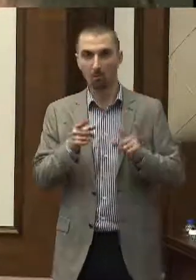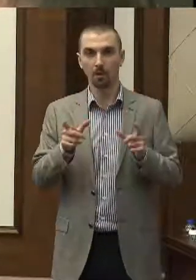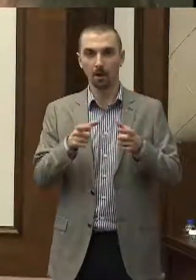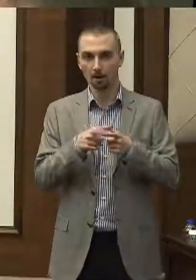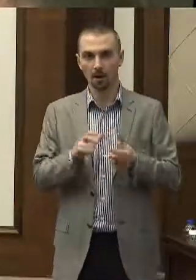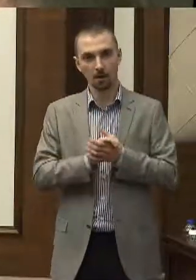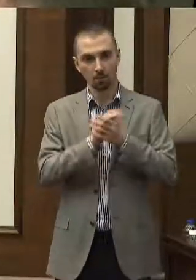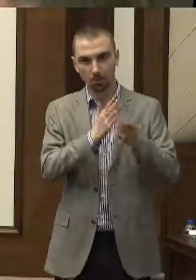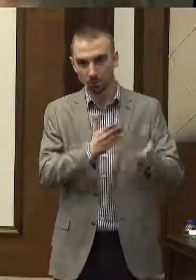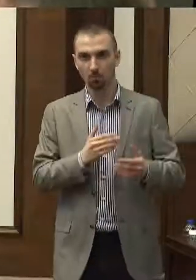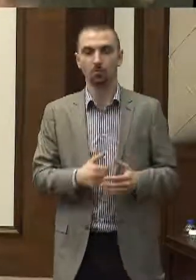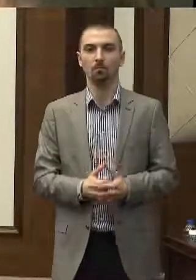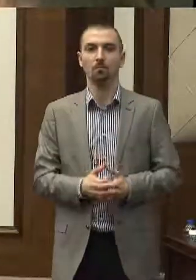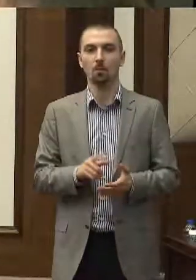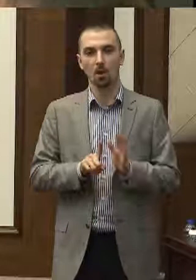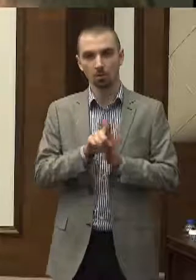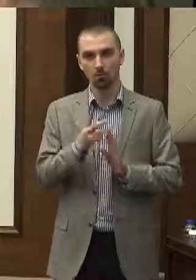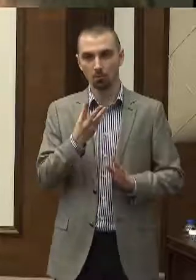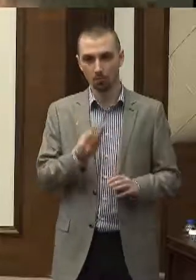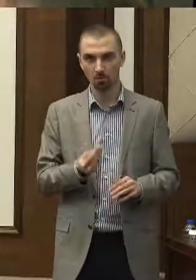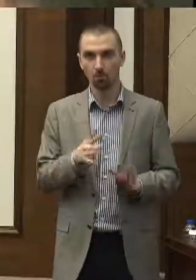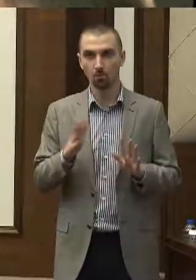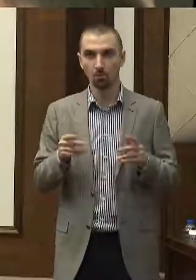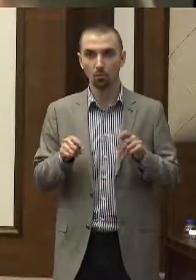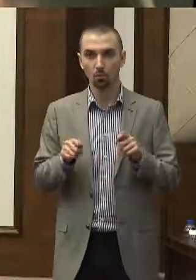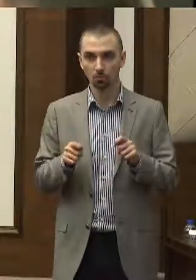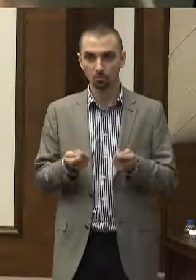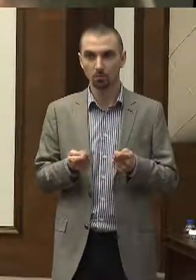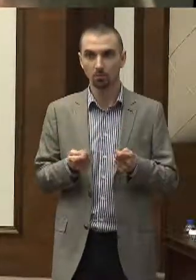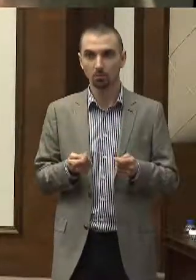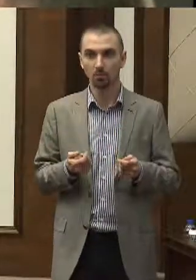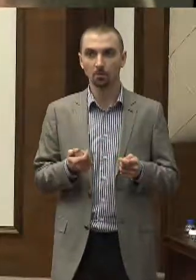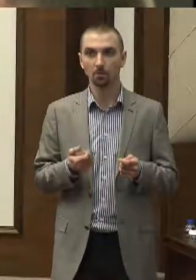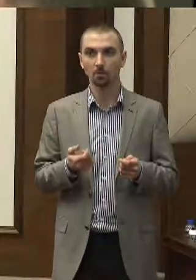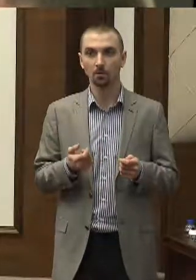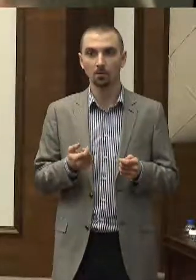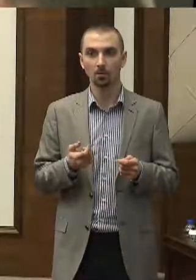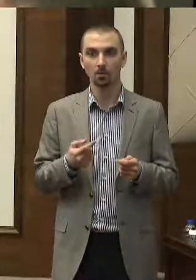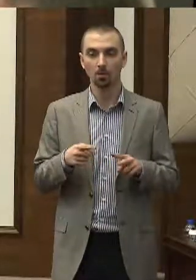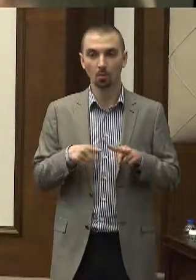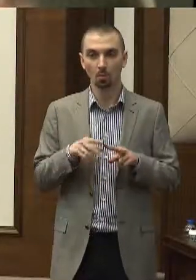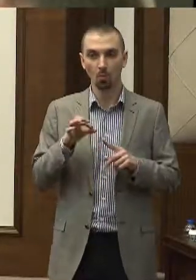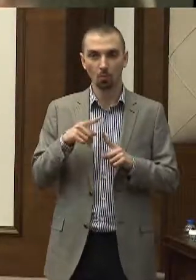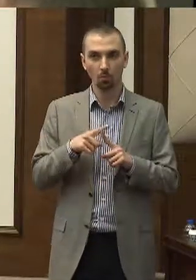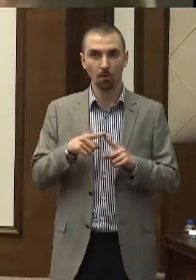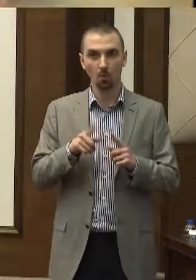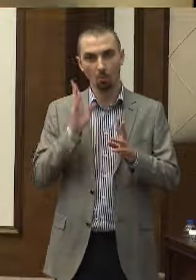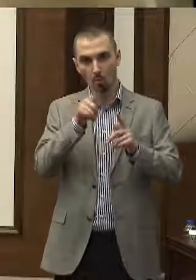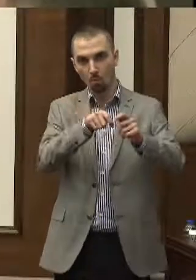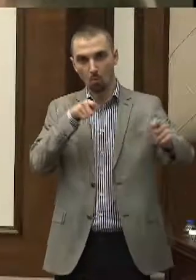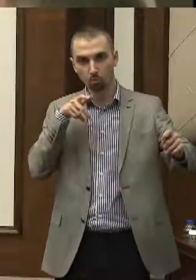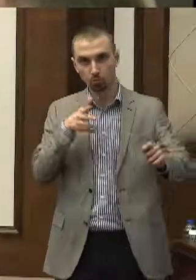ediyorum. Başarılarının devamını diliyorum. Büyükçekmece'de aynı zamanda aldığım not okçuluk ve